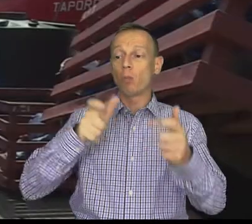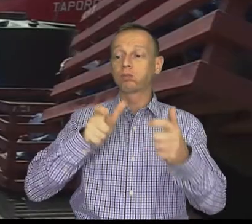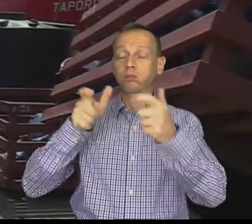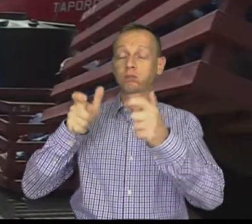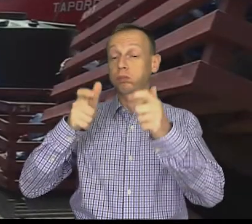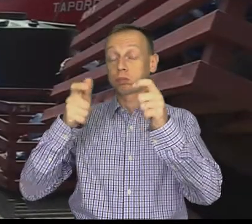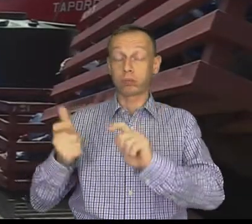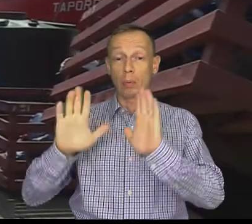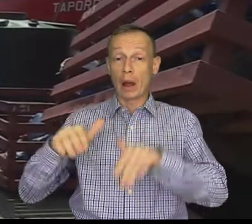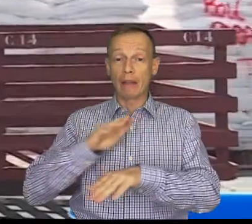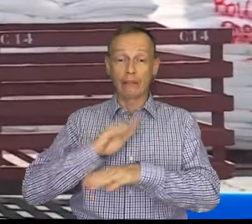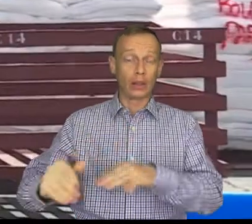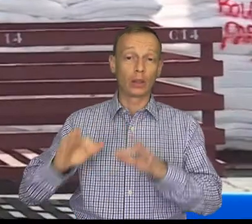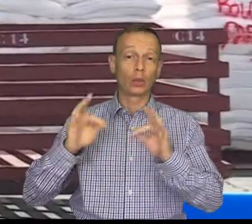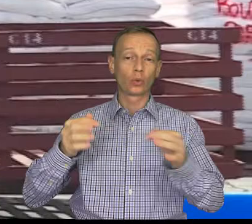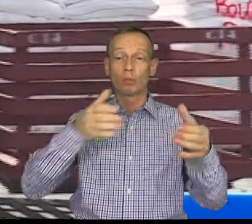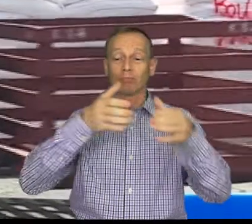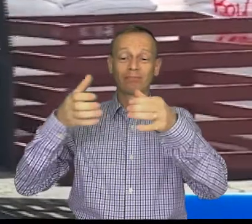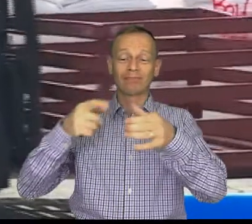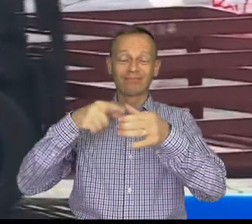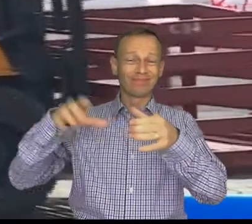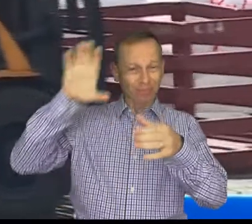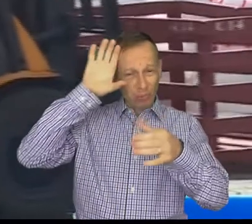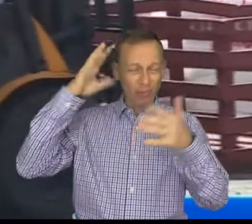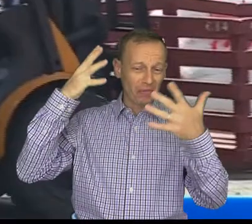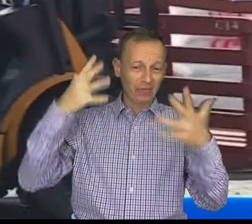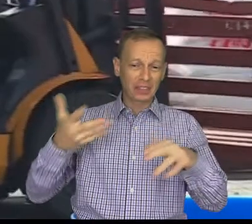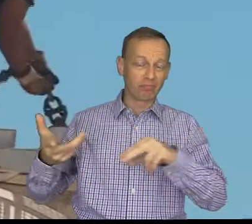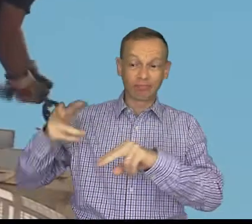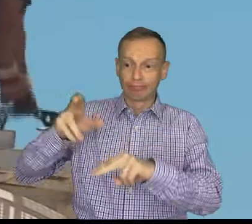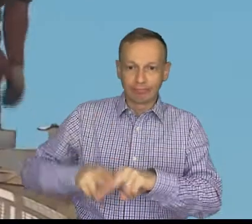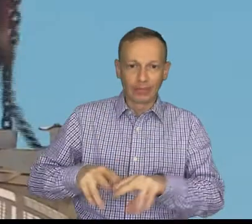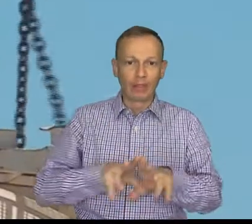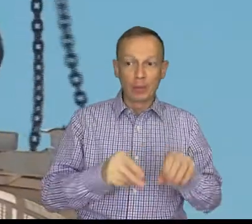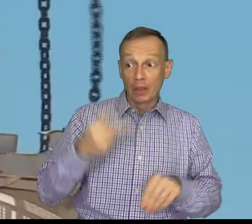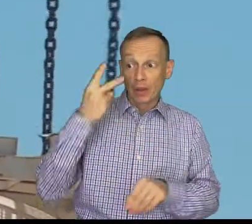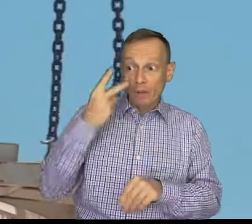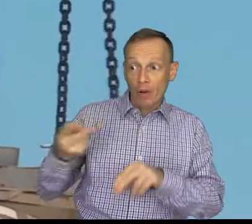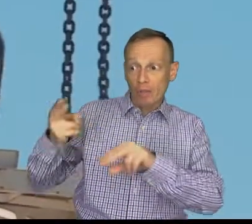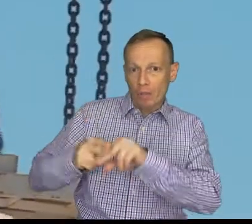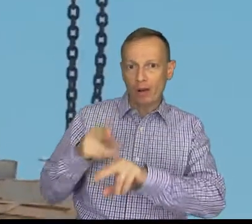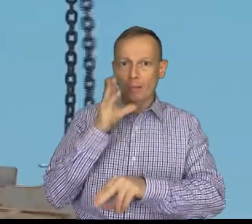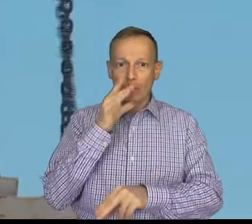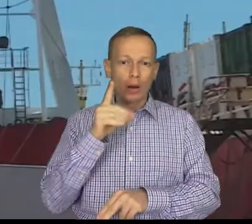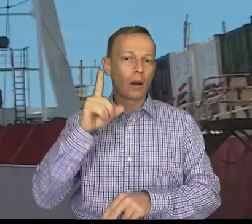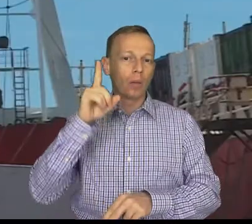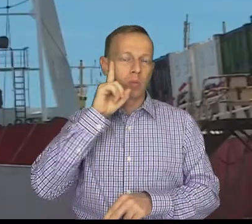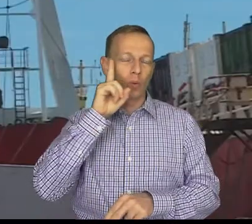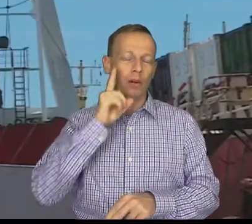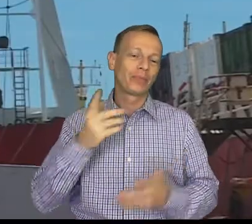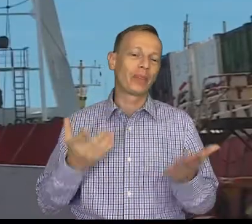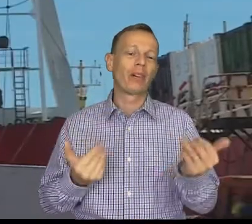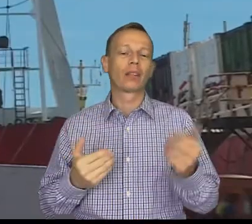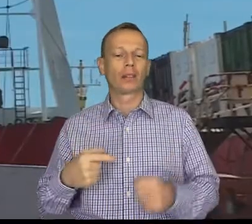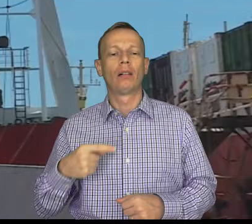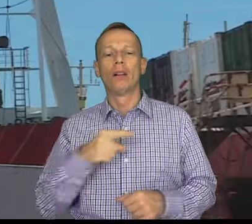derniers éléments, un conteneur a heurté sa tête. Pour l'instant, la famille ne peut pas voir la dépouille. Hier encore, sa femme attendait le